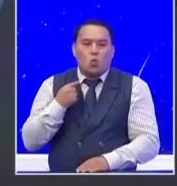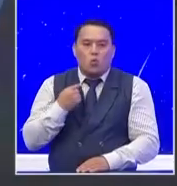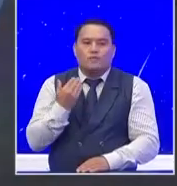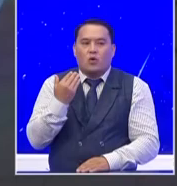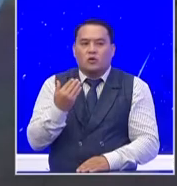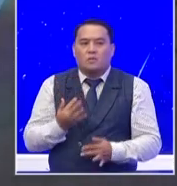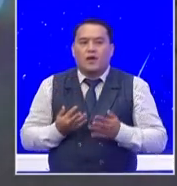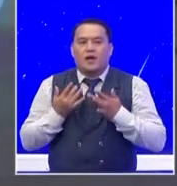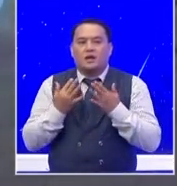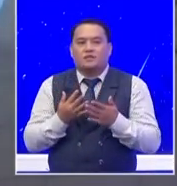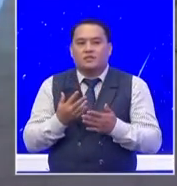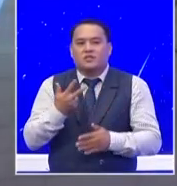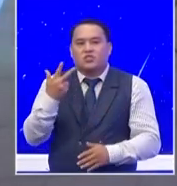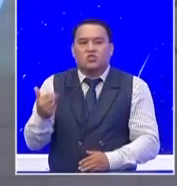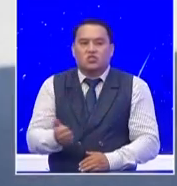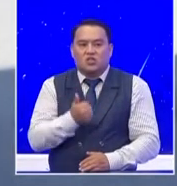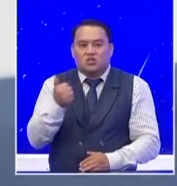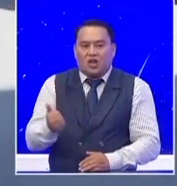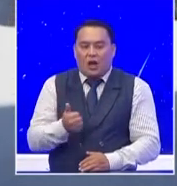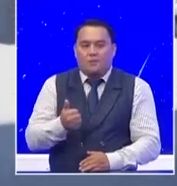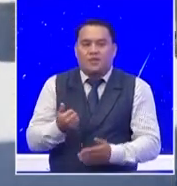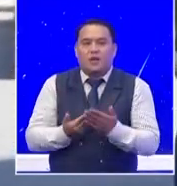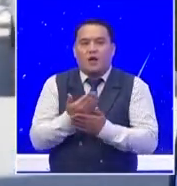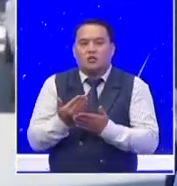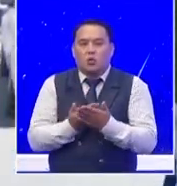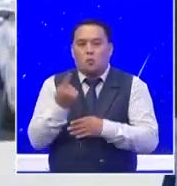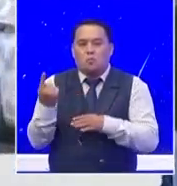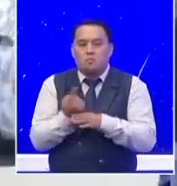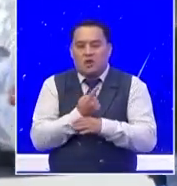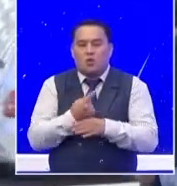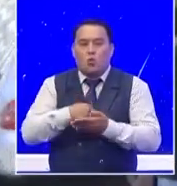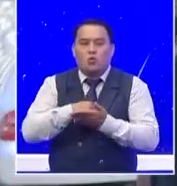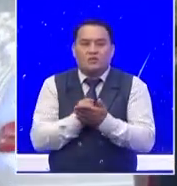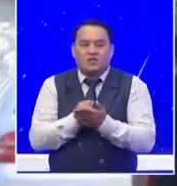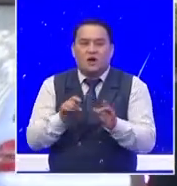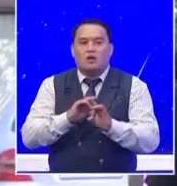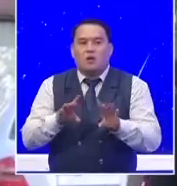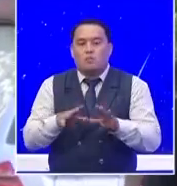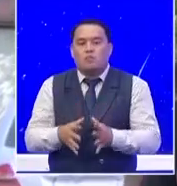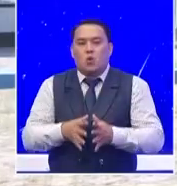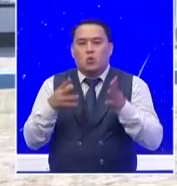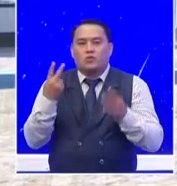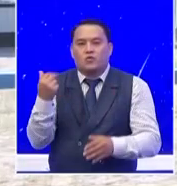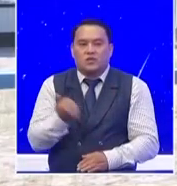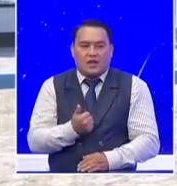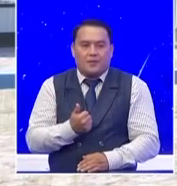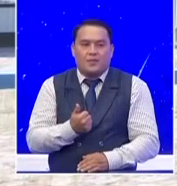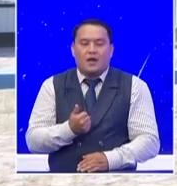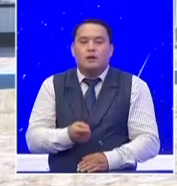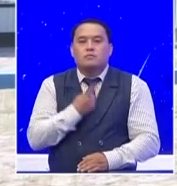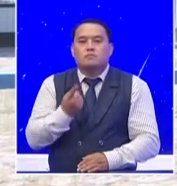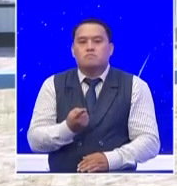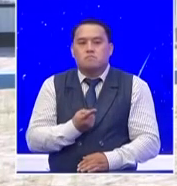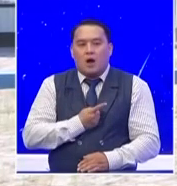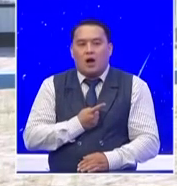Имангали потребовалось всего 3 часа. Однако, чтобы нарисовать первоначальный эскиз, как утверждает автор, ушло более 2 недель. По словам мастера